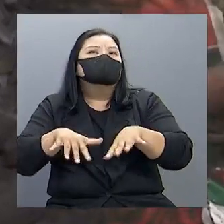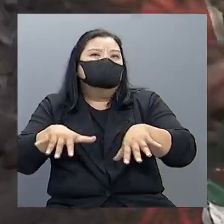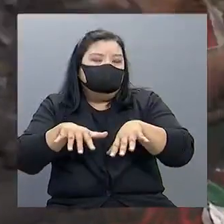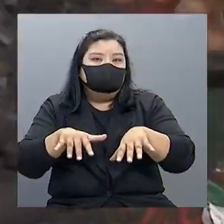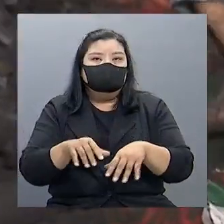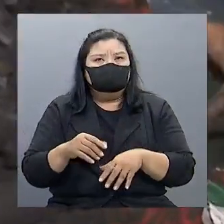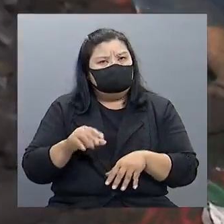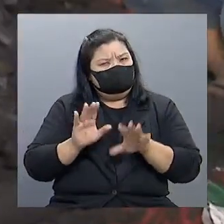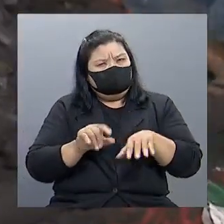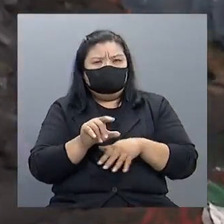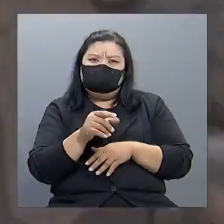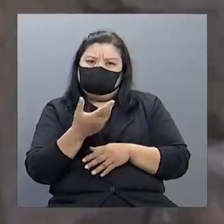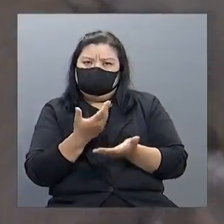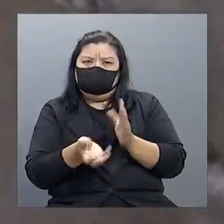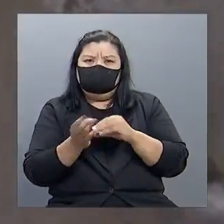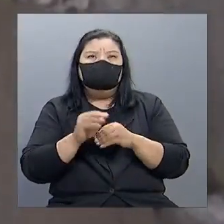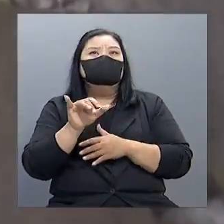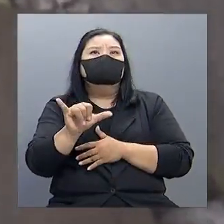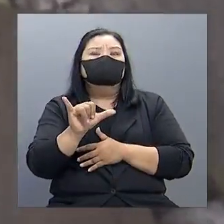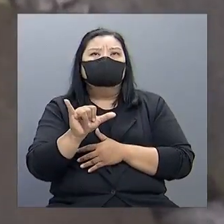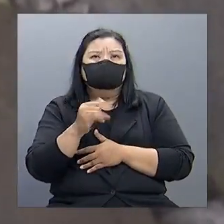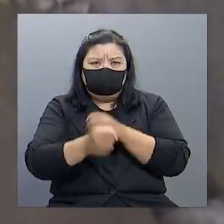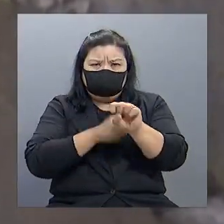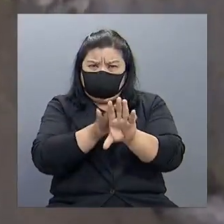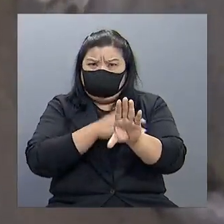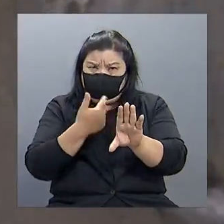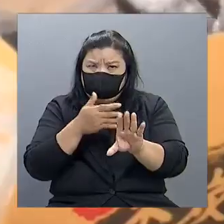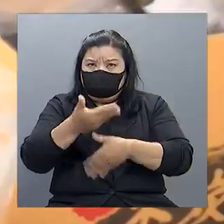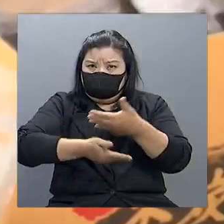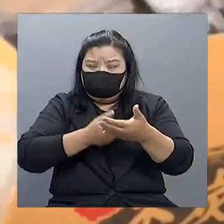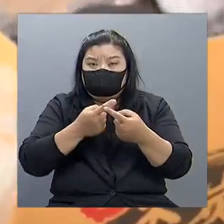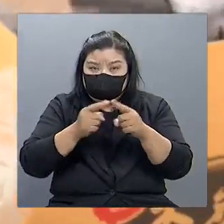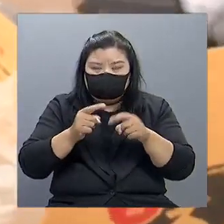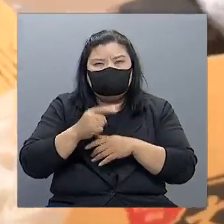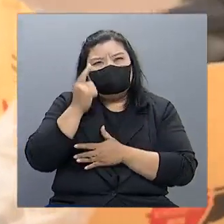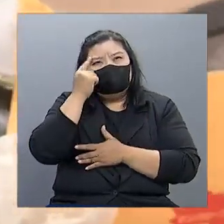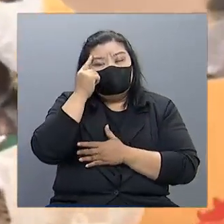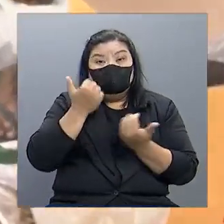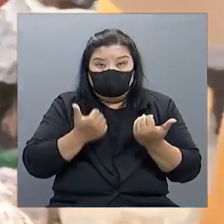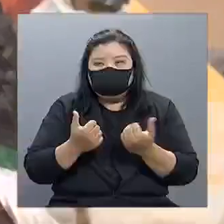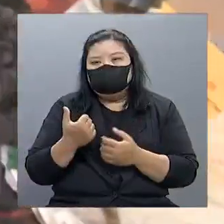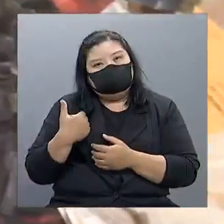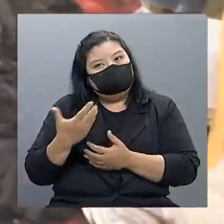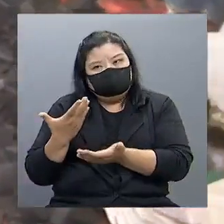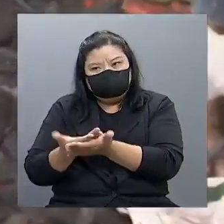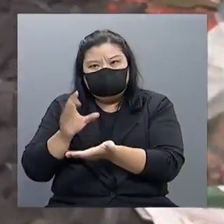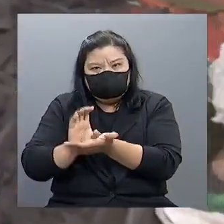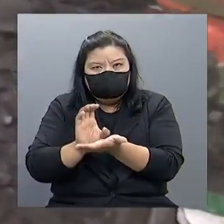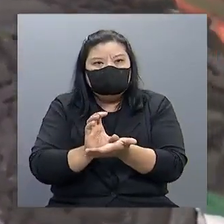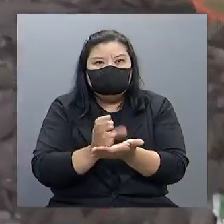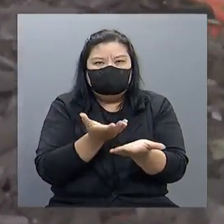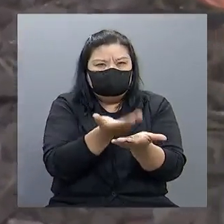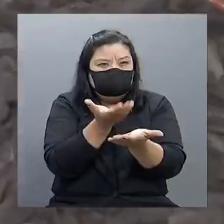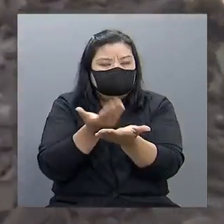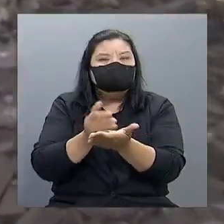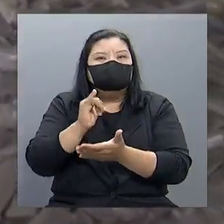าเดิมค่ะซึ่งเป็นราคาที่ขายกันมานานหลายปีแล้วนะคะแต่ก็ยอมรับว่าปัจจุบันต้นทุนทุกอย่างเพิ่มขึ้นต่อเนื่องค่ะก็ทำให้อาจมีความจำเป็น